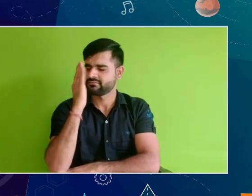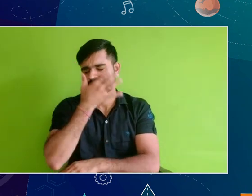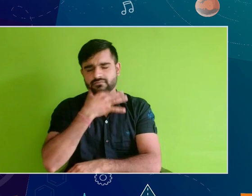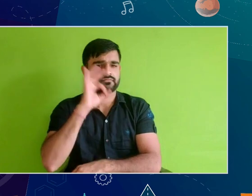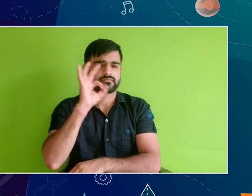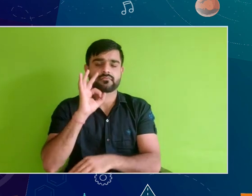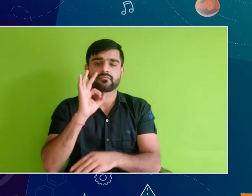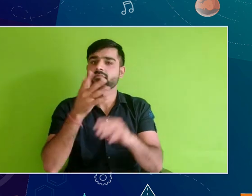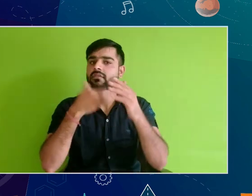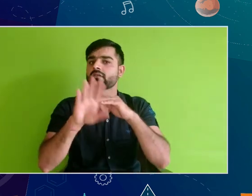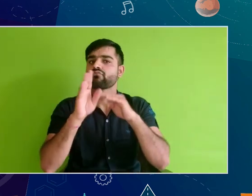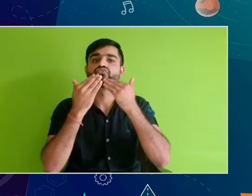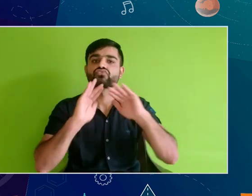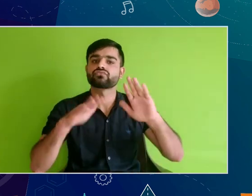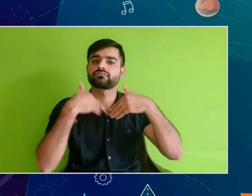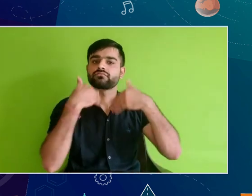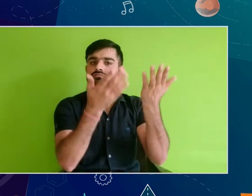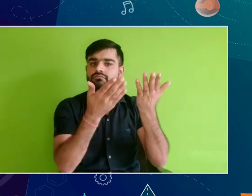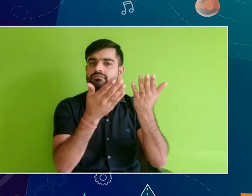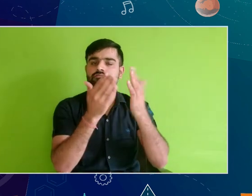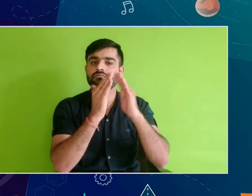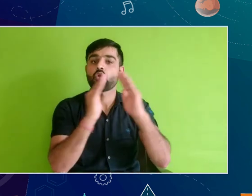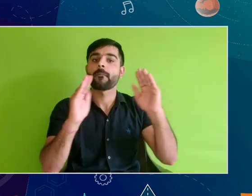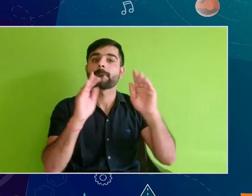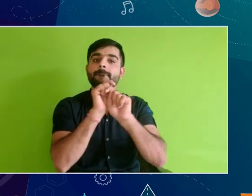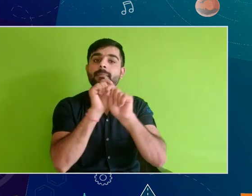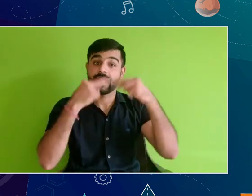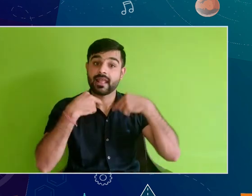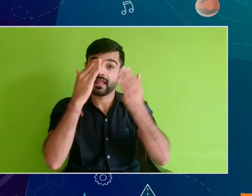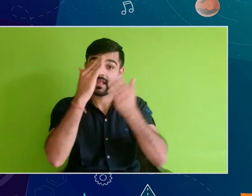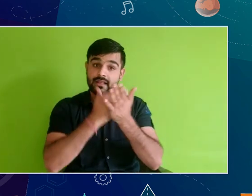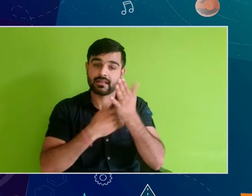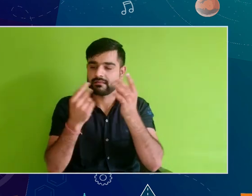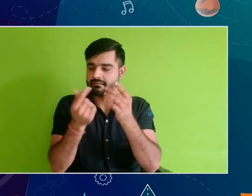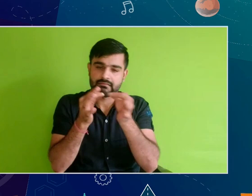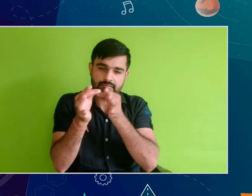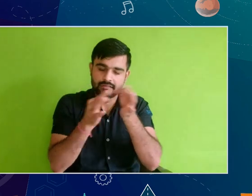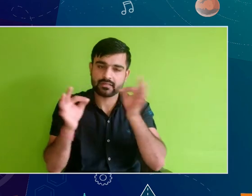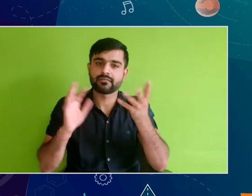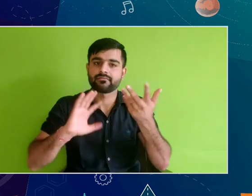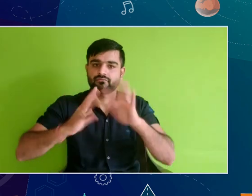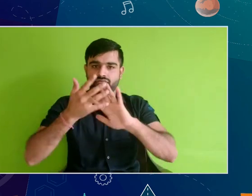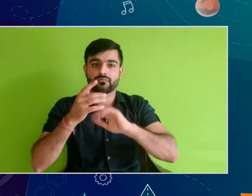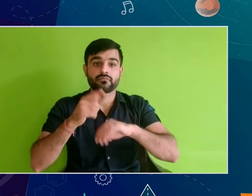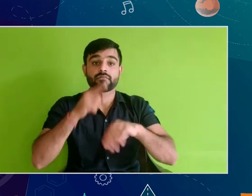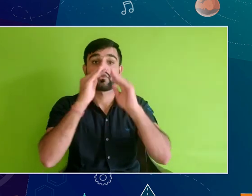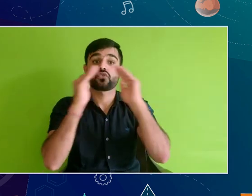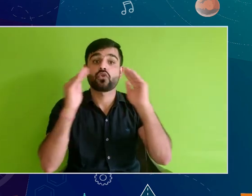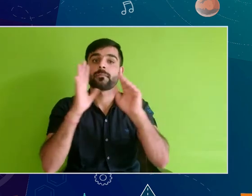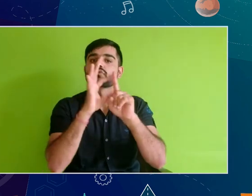would like to give to our you know our viewers, quickly you need to give this. So the basically the segment is homework, so you need to give your